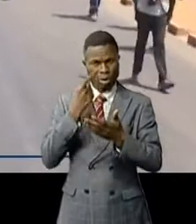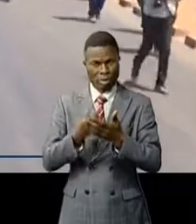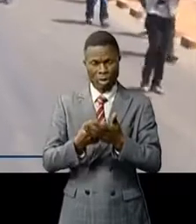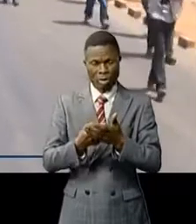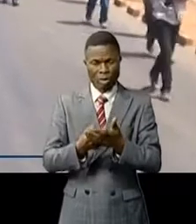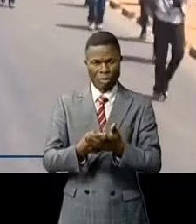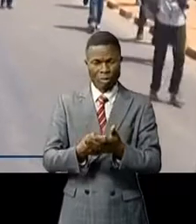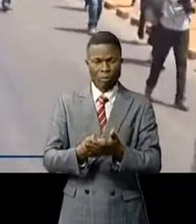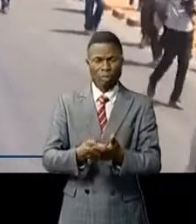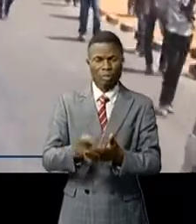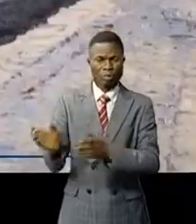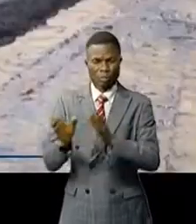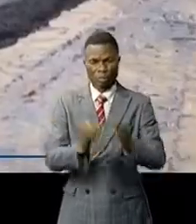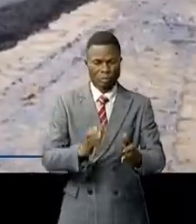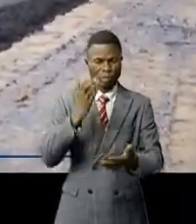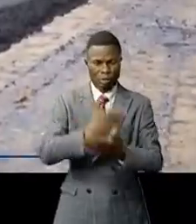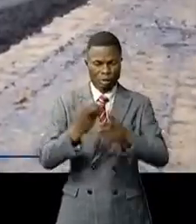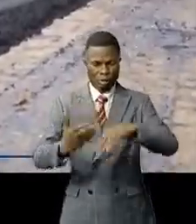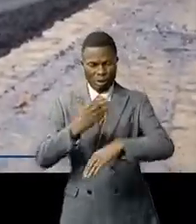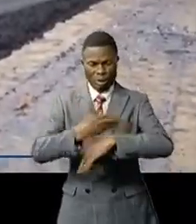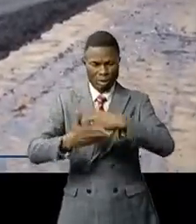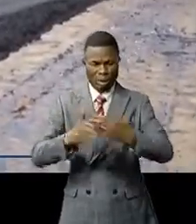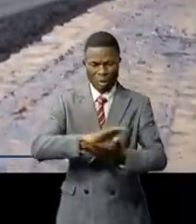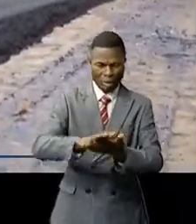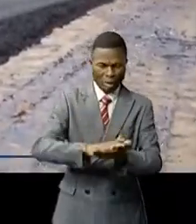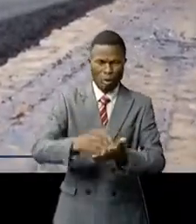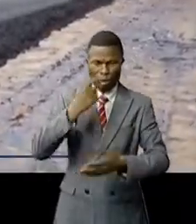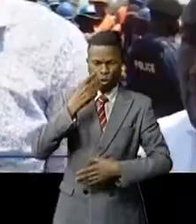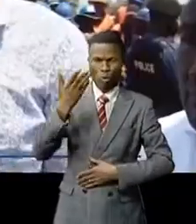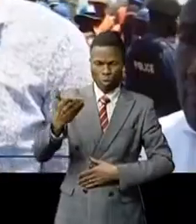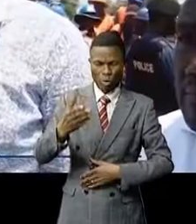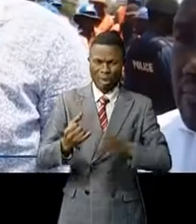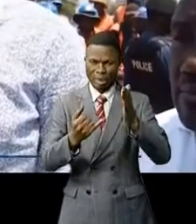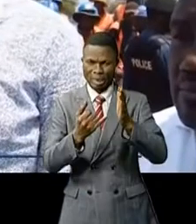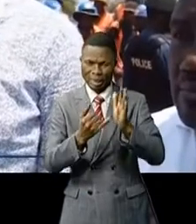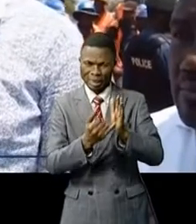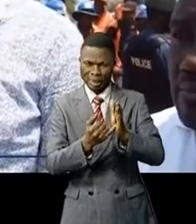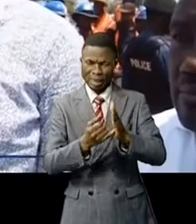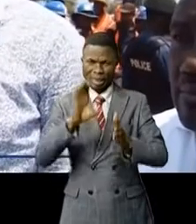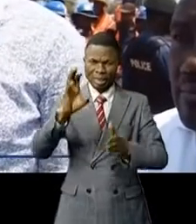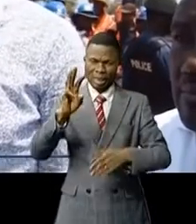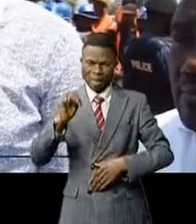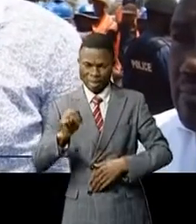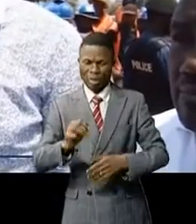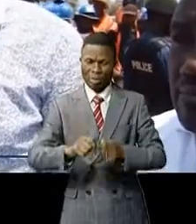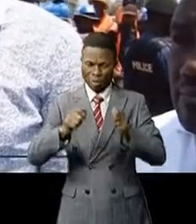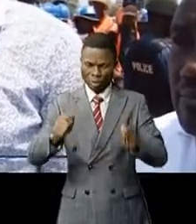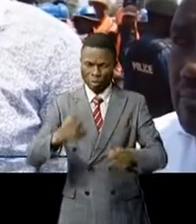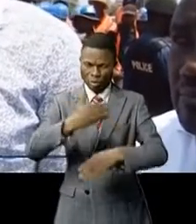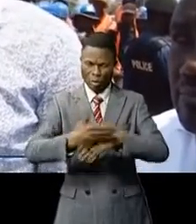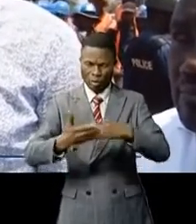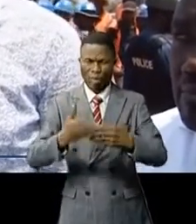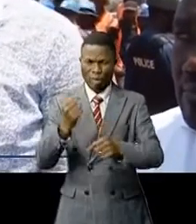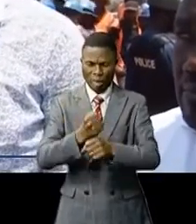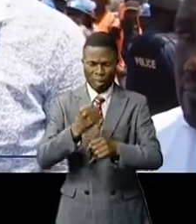pose de l'asphalte et c'est 6 cm qu'on est en train de poser et les travaux